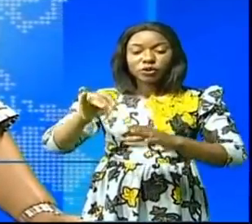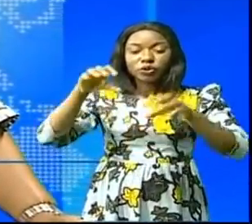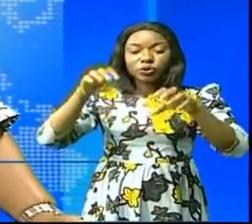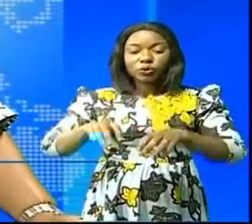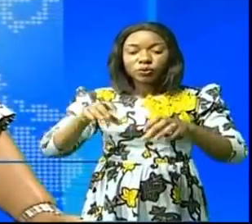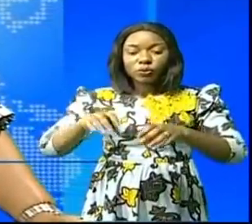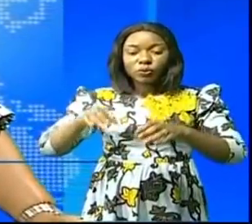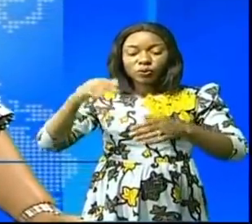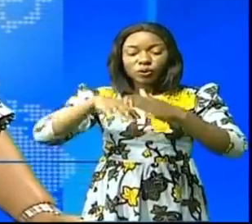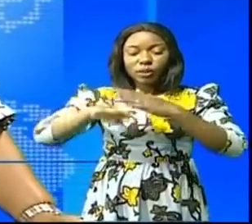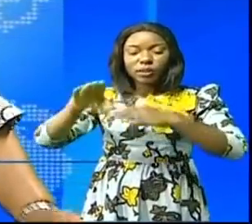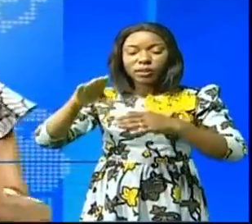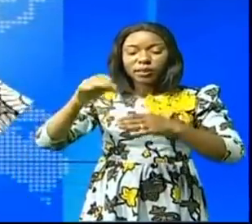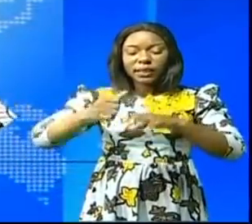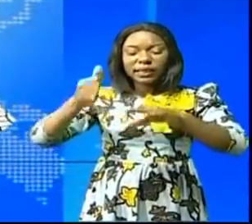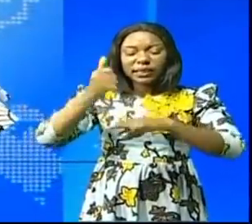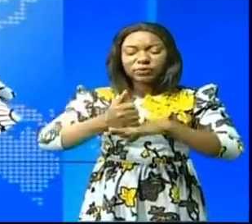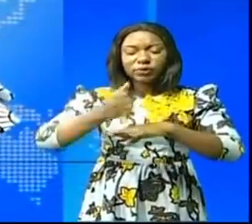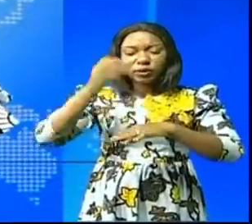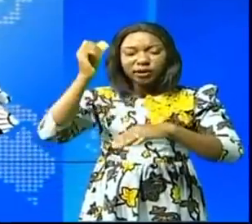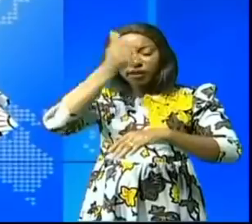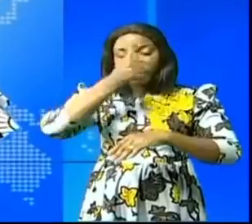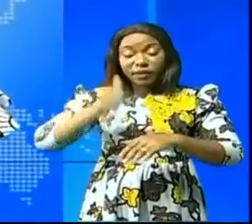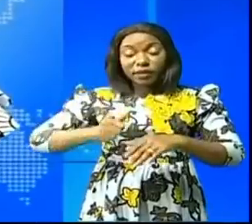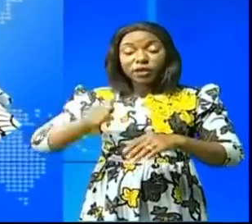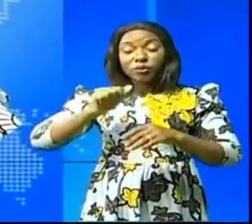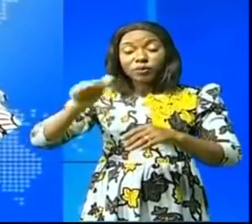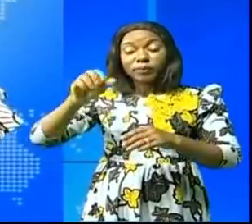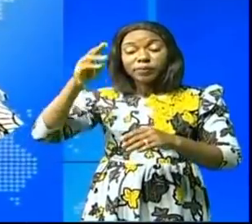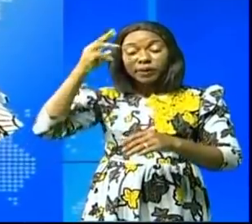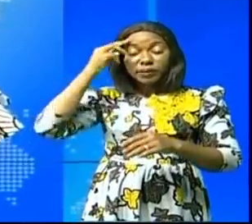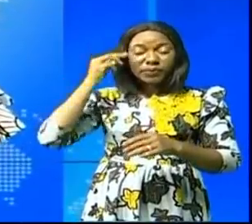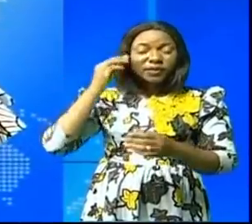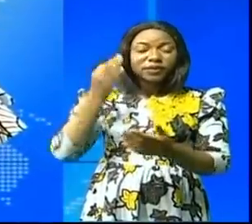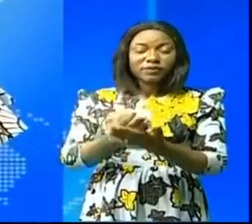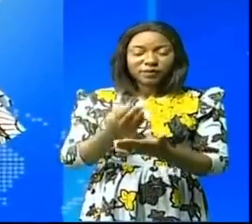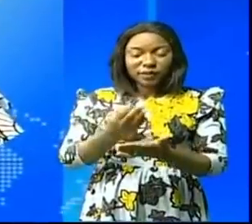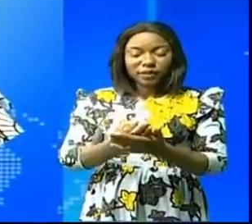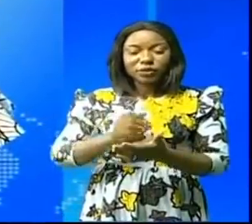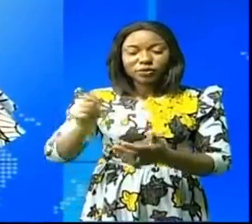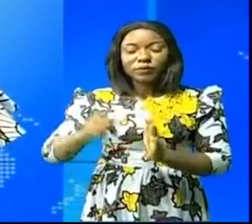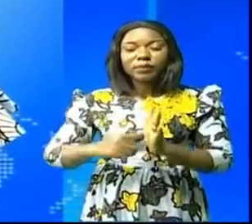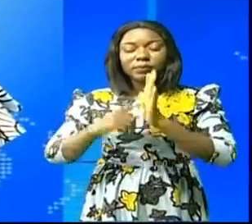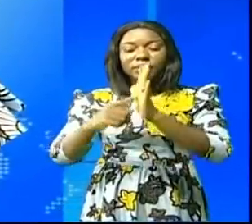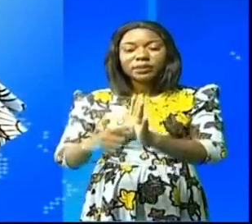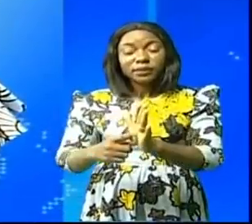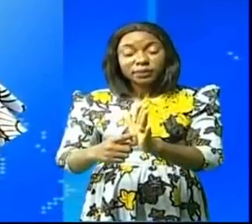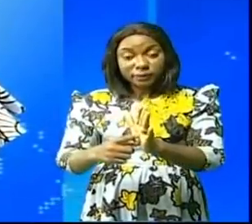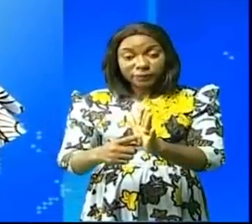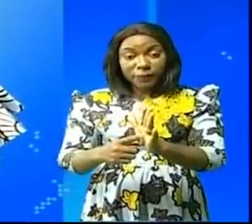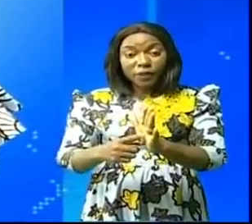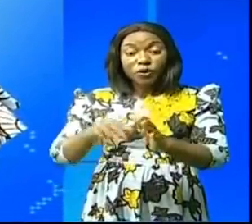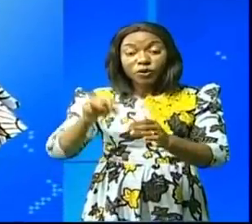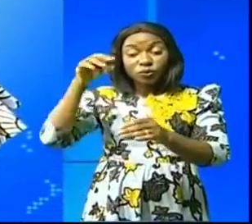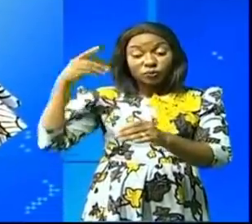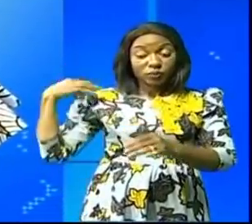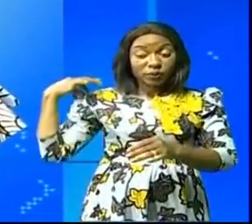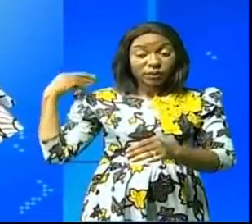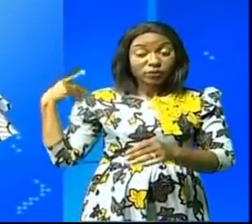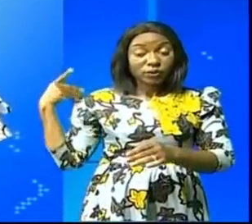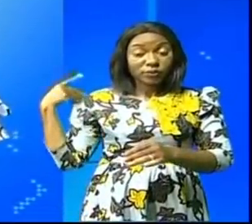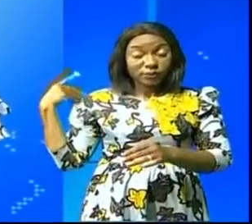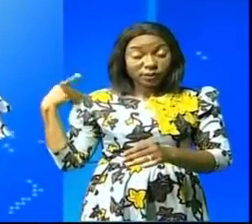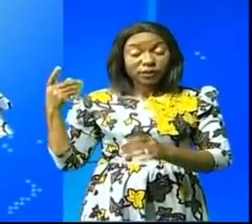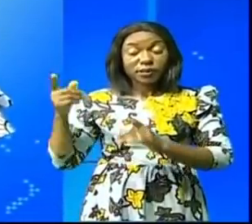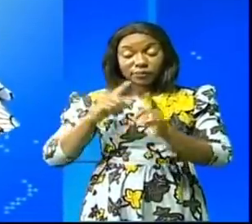d'Africa Finance Corporation et c'est le ministre des Finances Nicolas Kazadi qui l'a présenté aux élus du peuple Bernard Baudot et